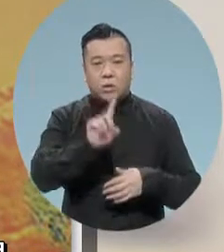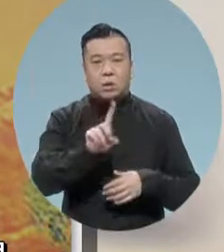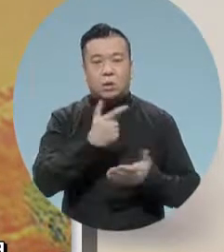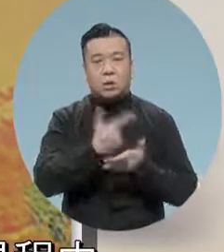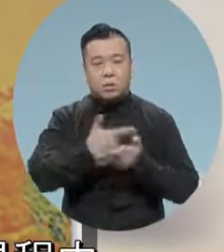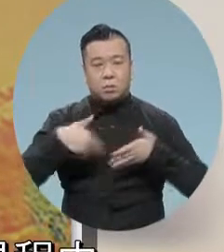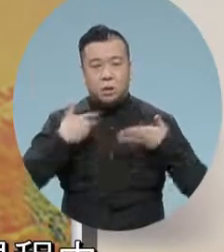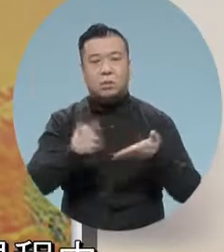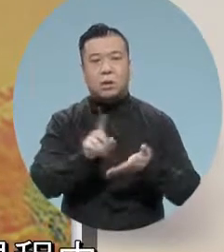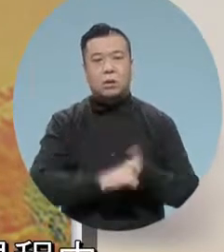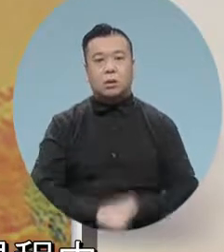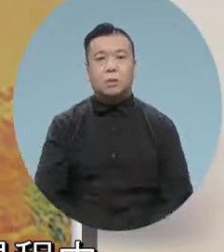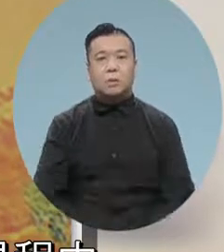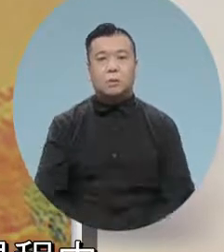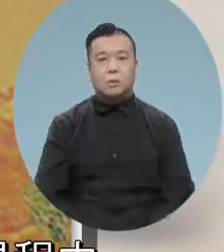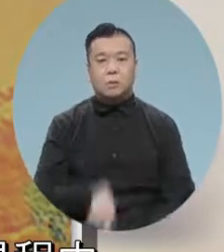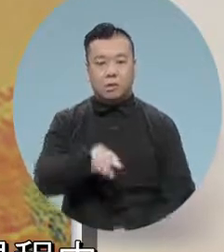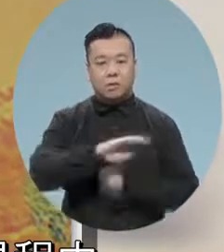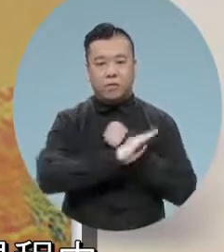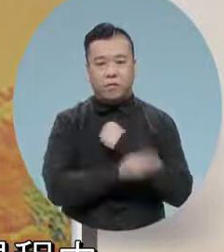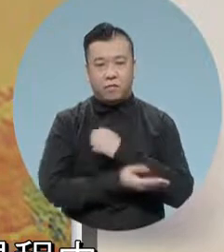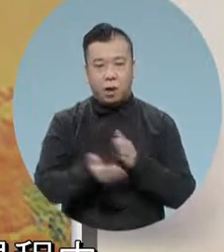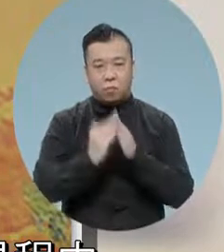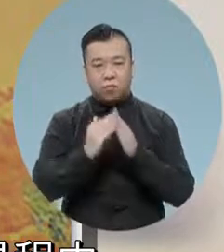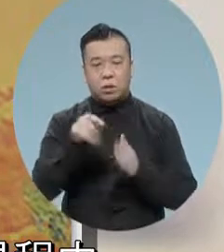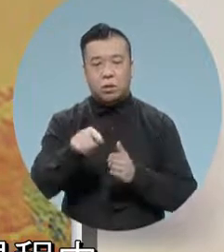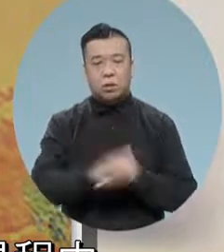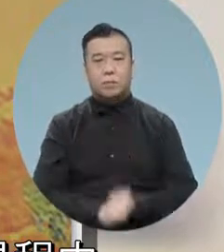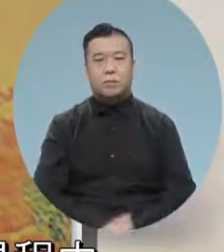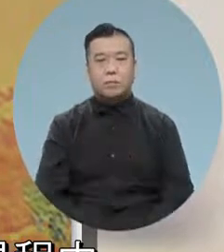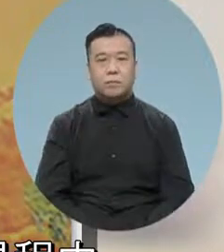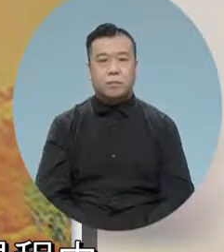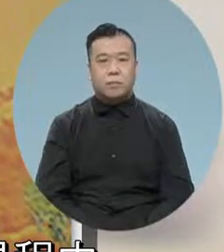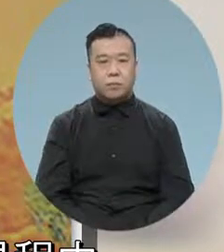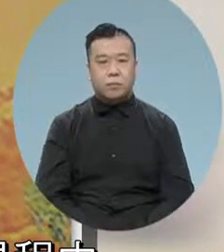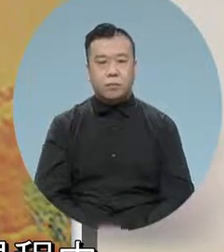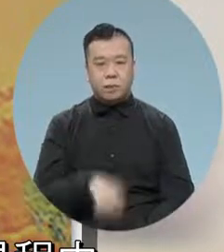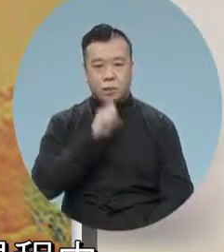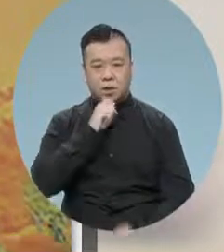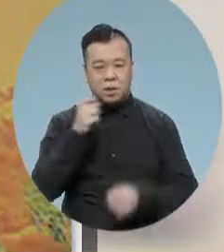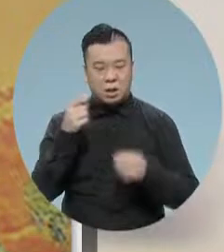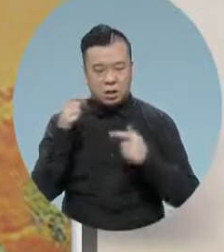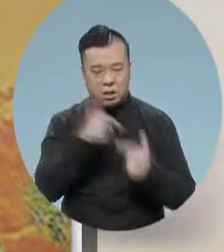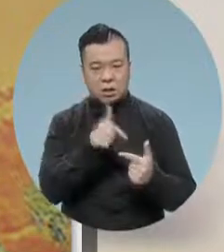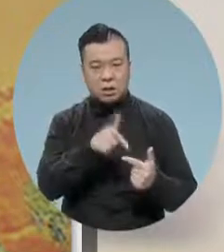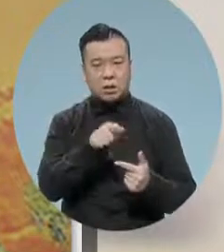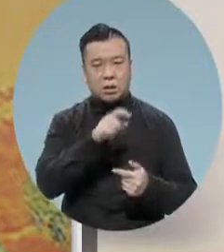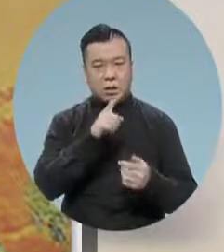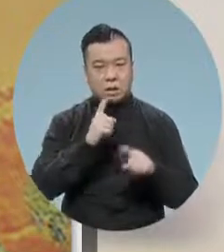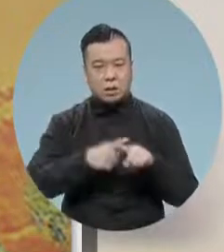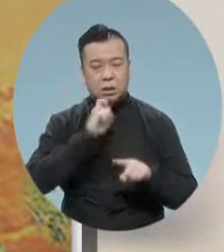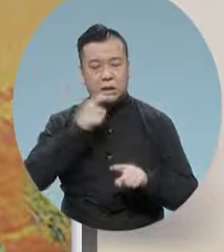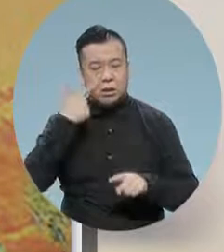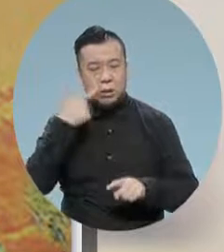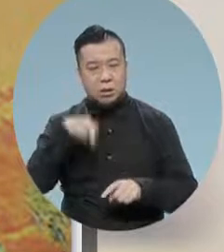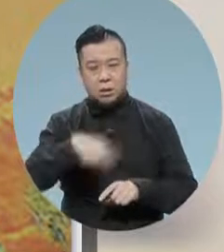要嘅信息係咩咧？在整个法制建设和那个法治社会的奋斗过程当中呢，一定会有一些新的事物，